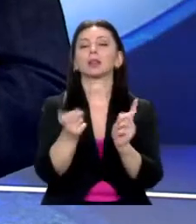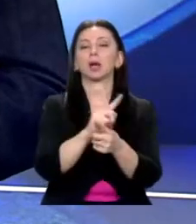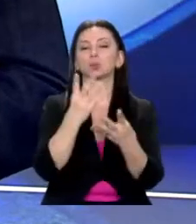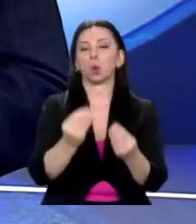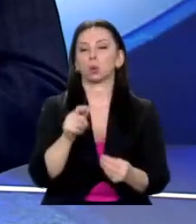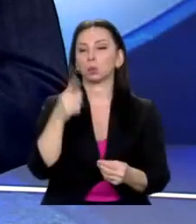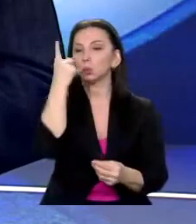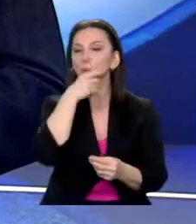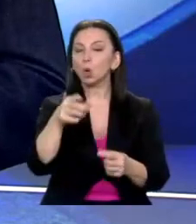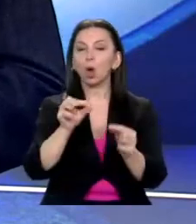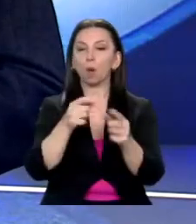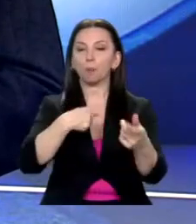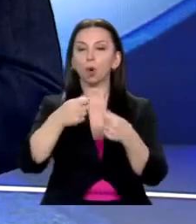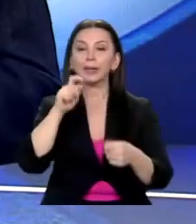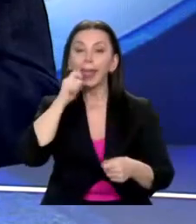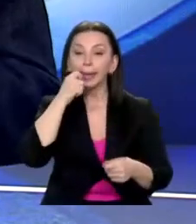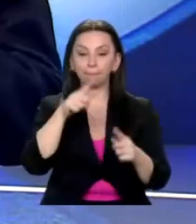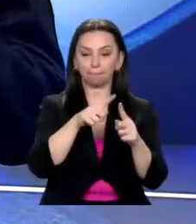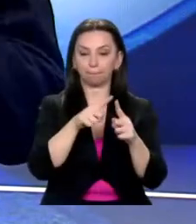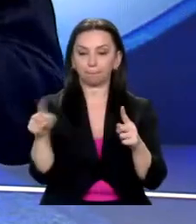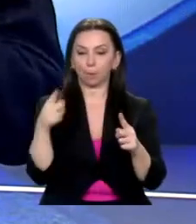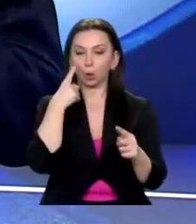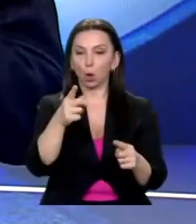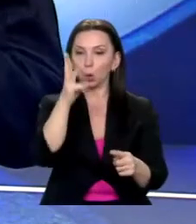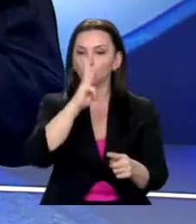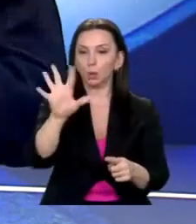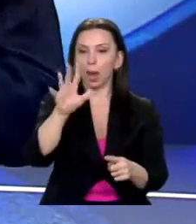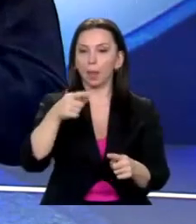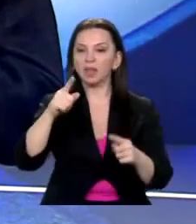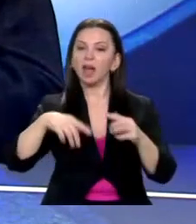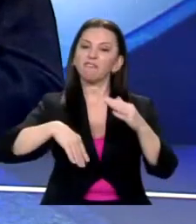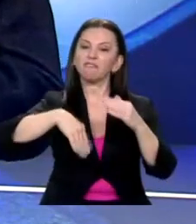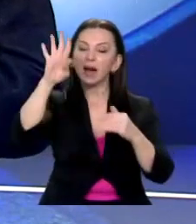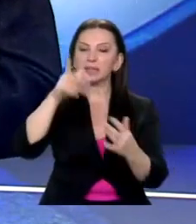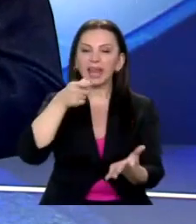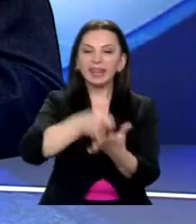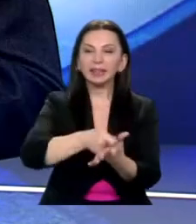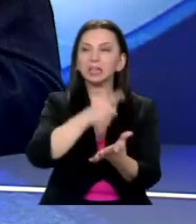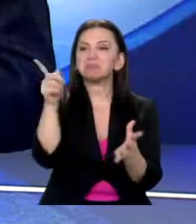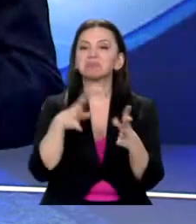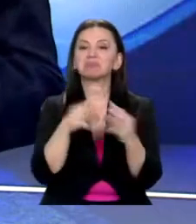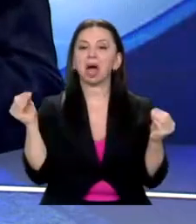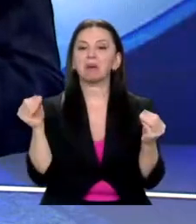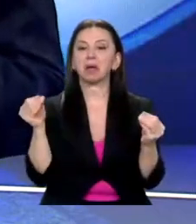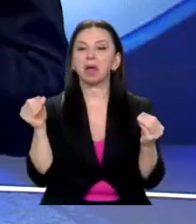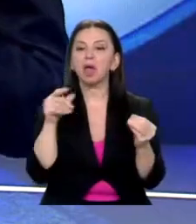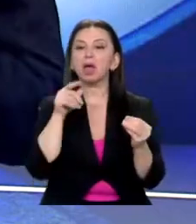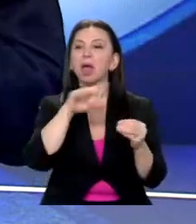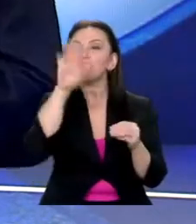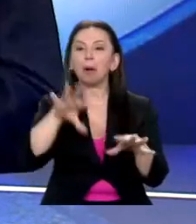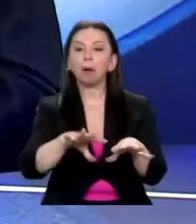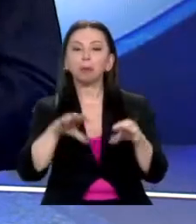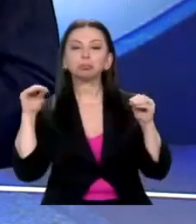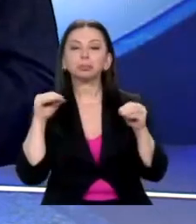görünüyor. Çünkü borsa Ekim ayından bu yana 350 binden fazla yatırımcısını kaybetti. Peki bu kaçışın